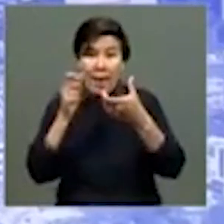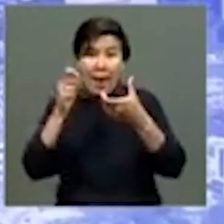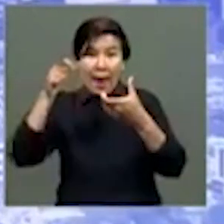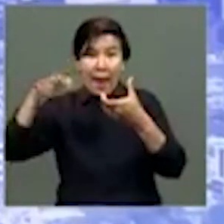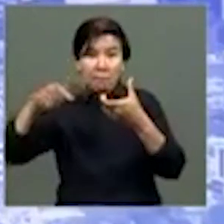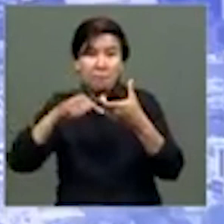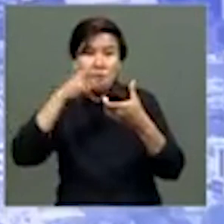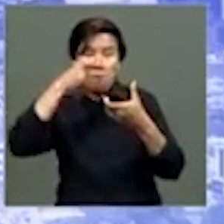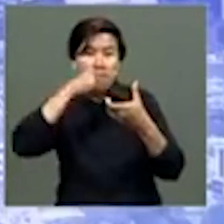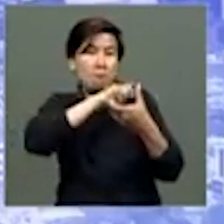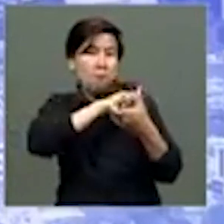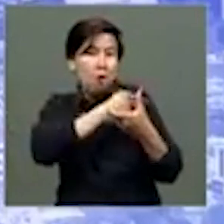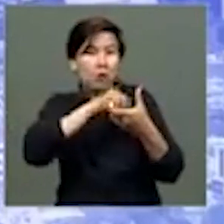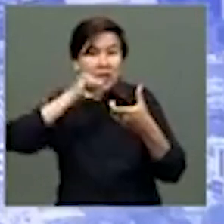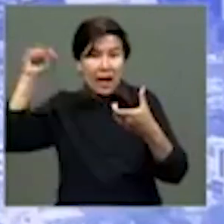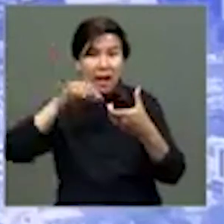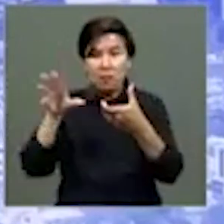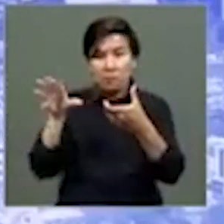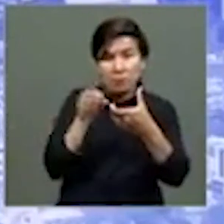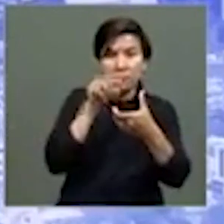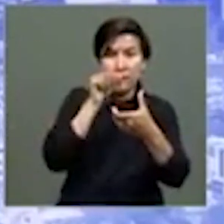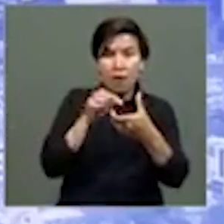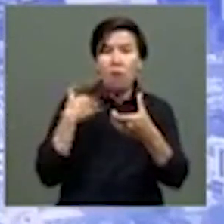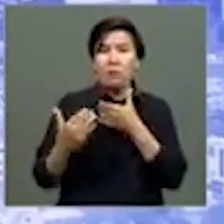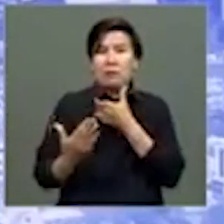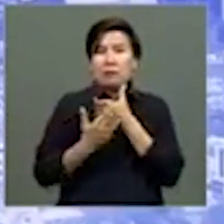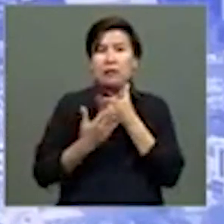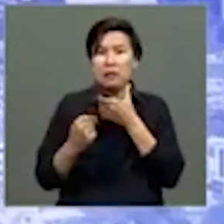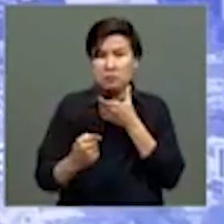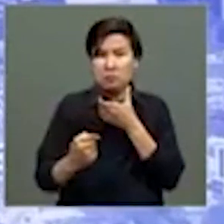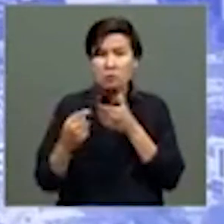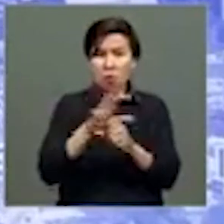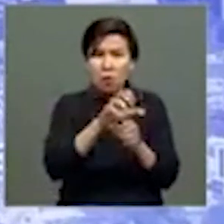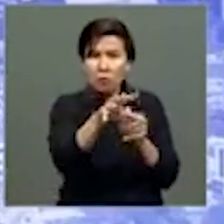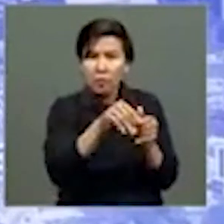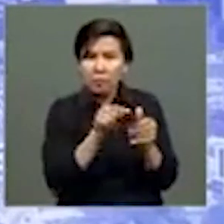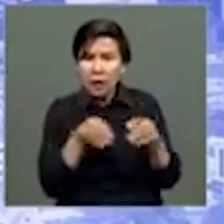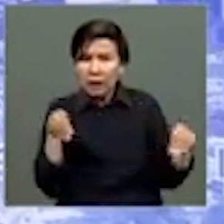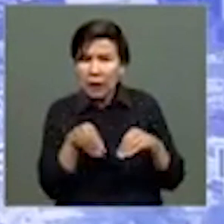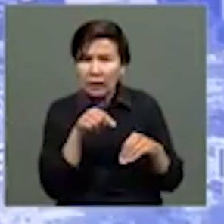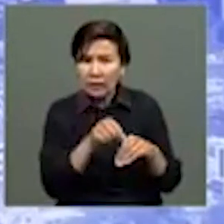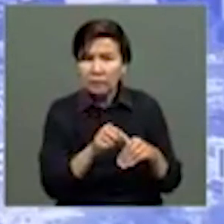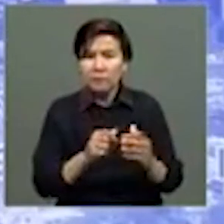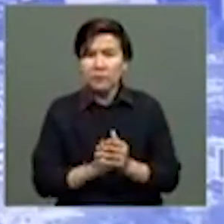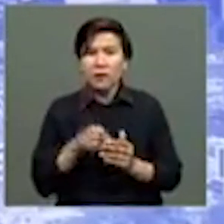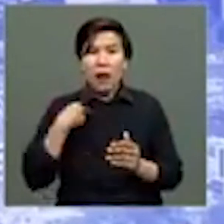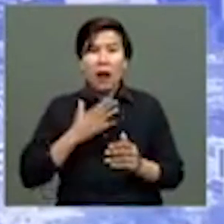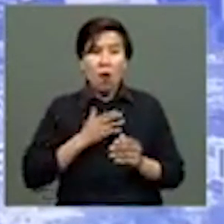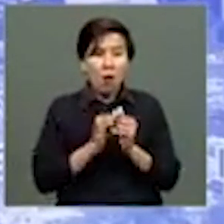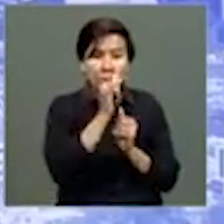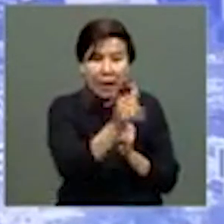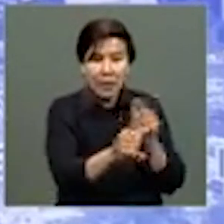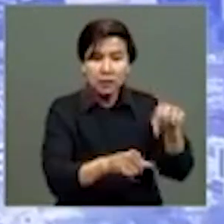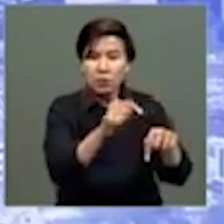าสสัมผัสผู้ติดเชื้อนะคะหรือ2ในไทม์ไลน์จะรายงานอย่างชัดเจนเลยว่าพื้นที่เสี่ยงที่มีผู้ติด